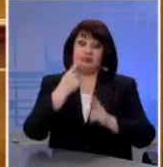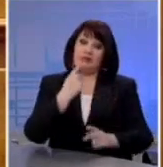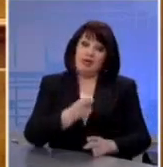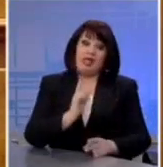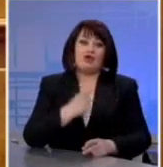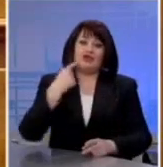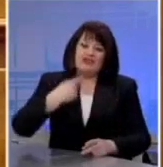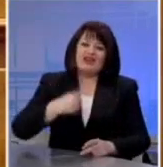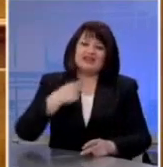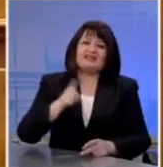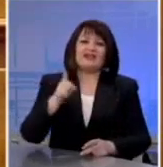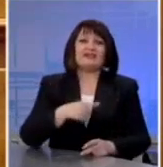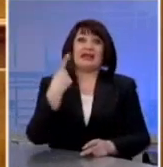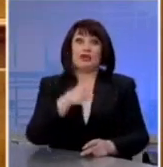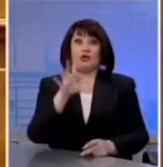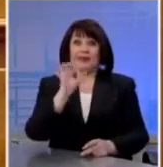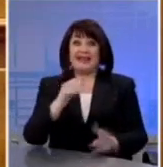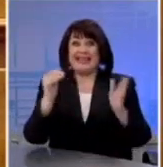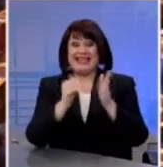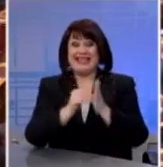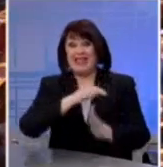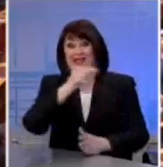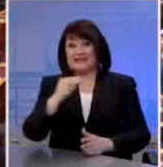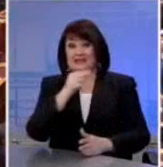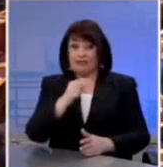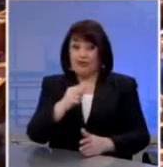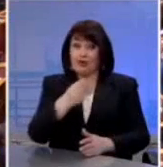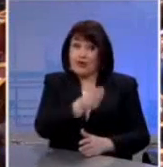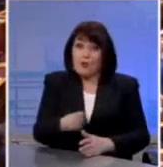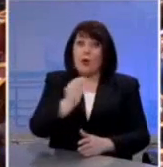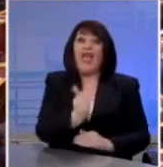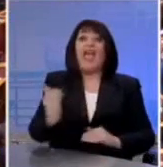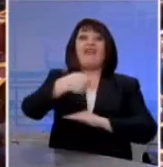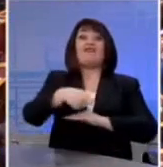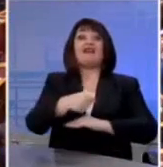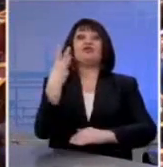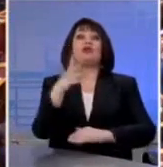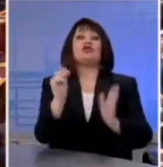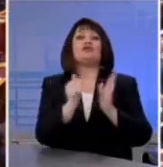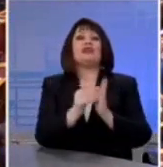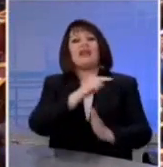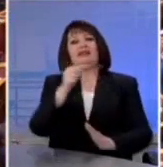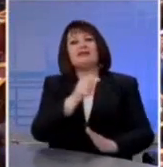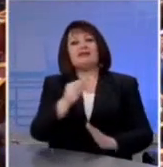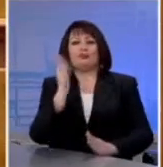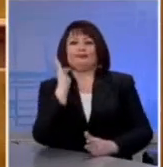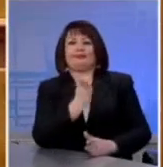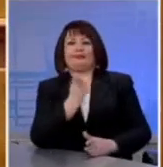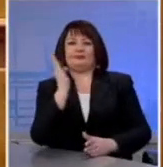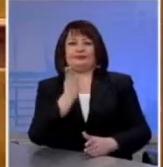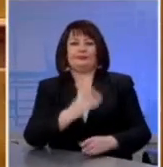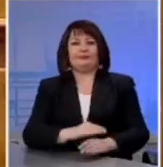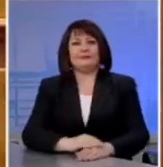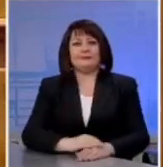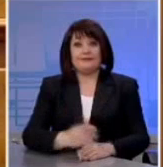Καταδικάζεται τελεσίδικα 150.000 ευρώ, 300.000 του εφετείου. Δεν τα πήρα τα λεφτά. Κακώς έκανα που δεν τα